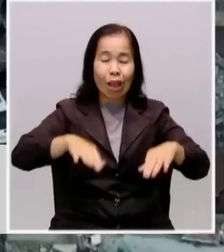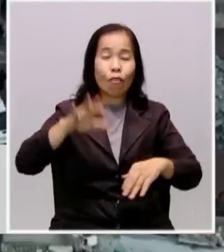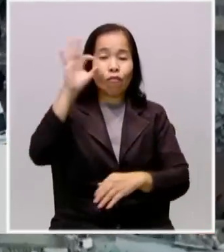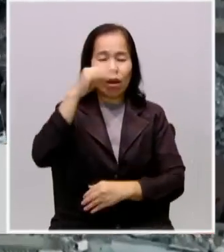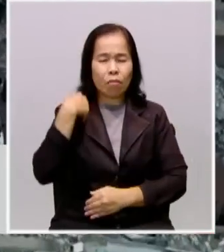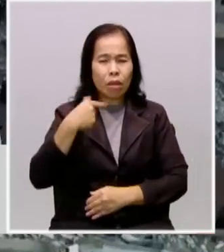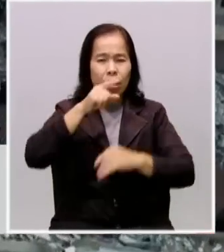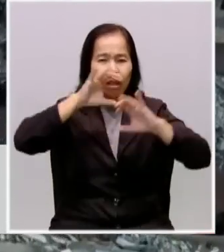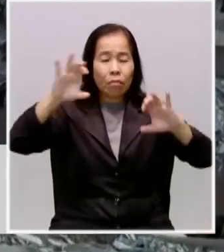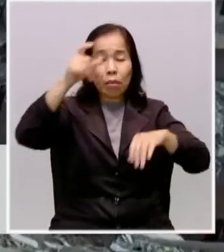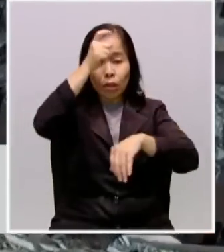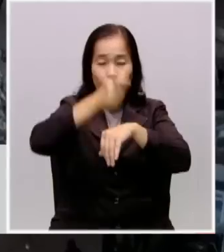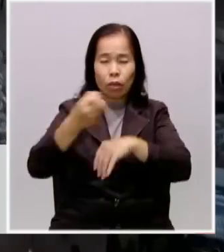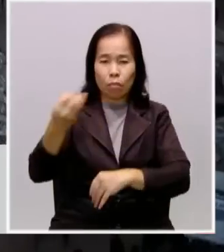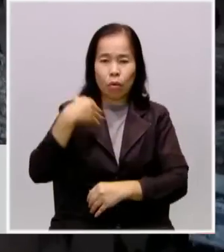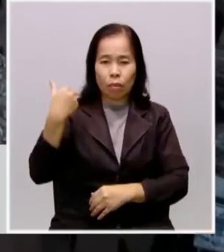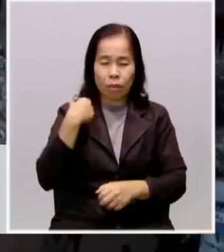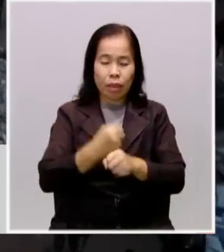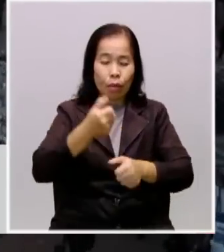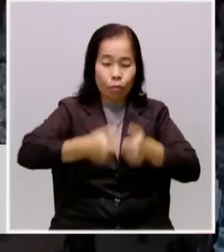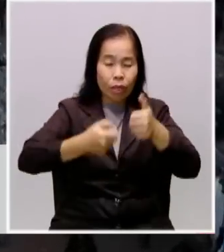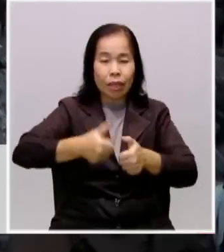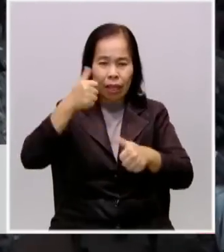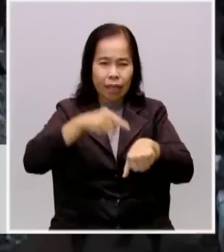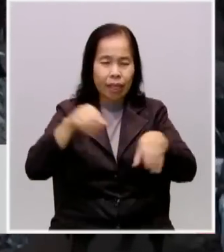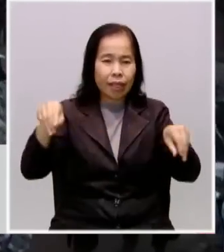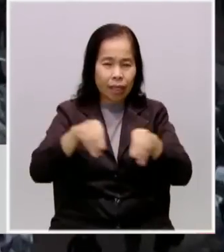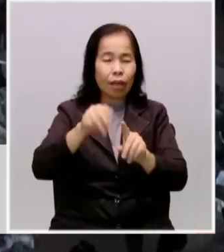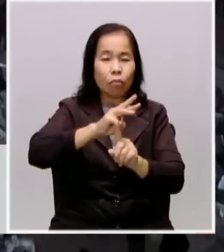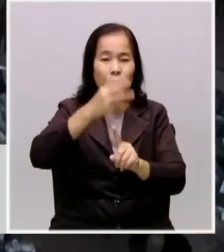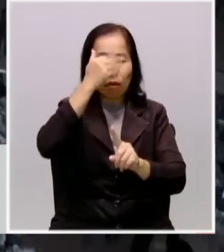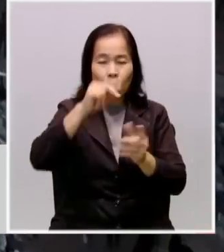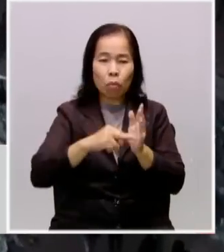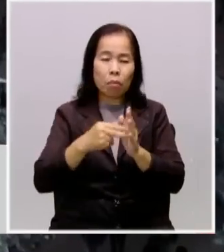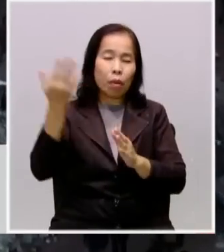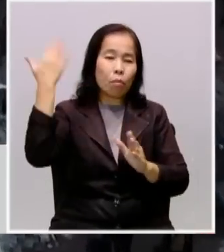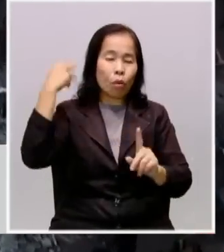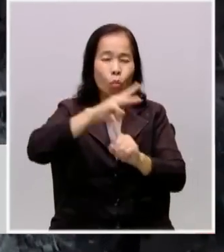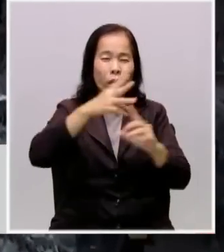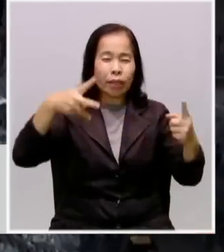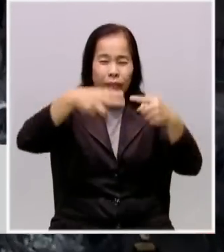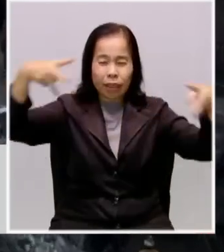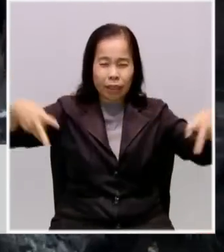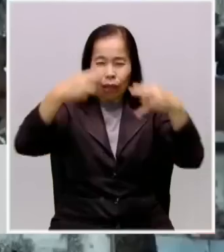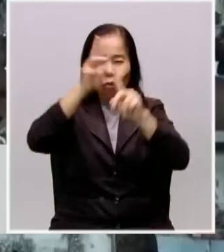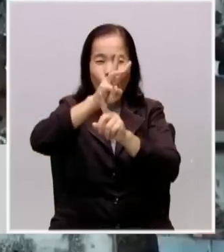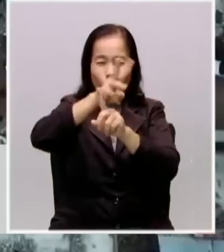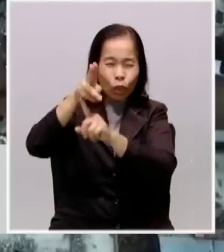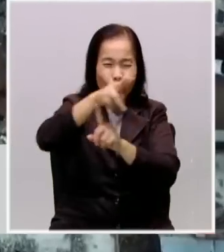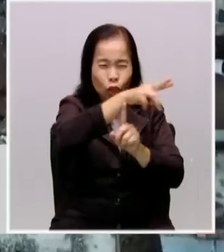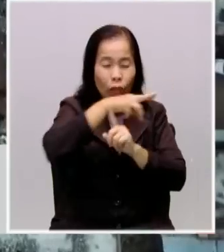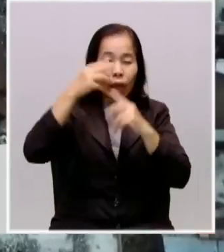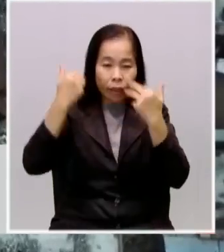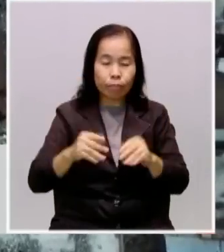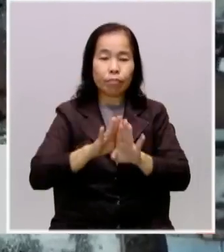รกีว่าจะสามารถใช้งาน Twitter ได้ในอีกไม่ช้าหลังจากถูกจำกัดการใช้งานไปเมื่อวานนี้ค่ะค่ะคุ